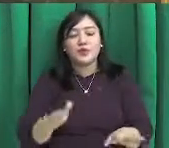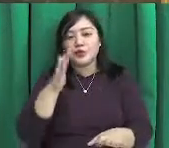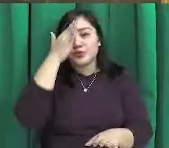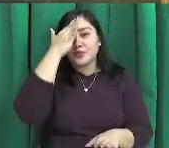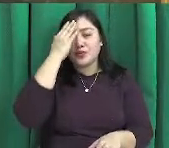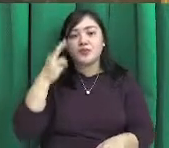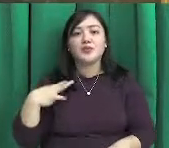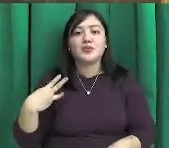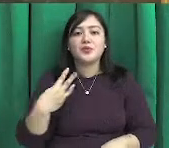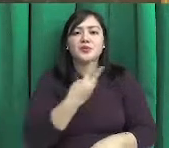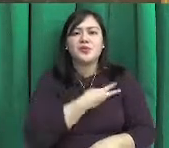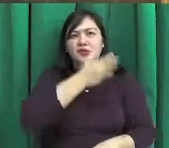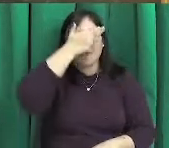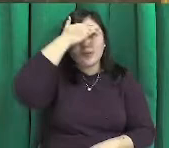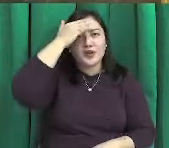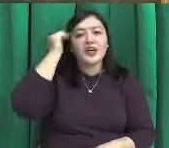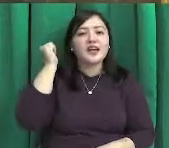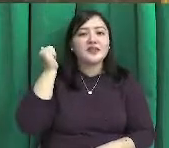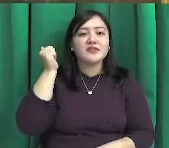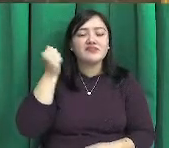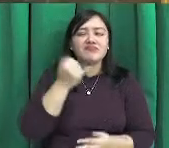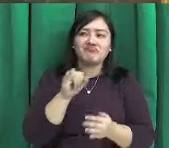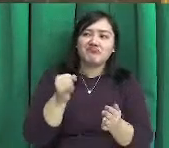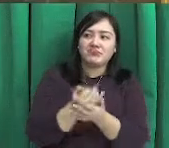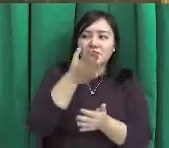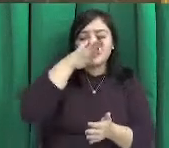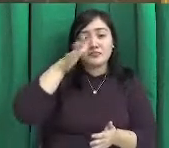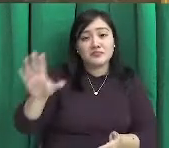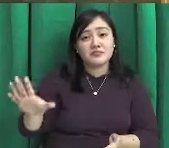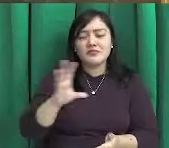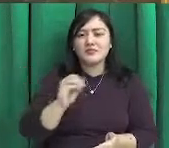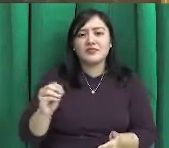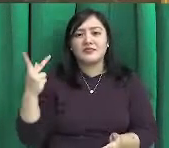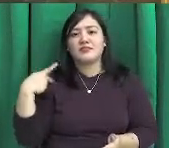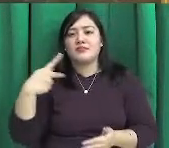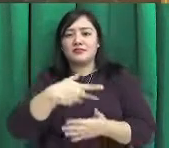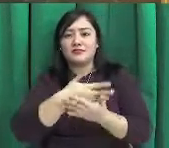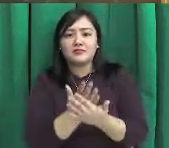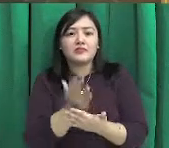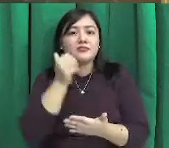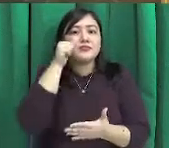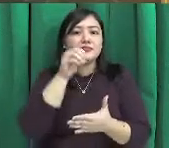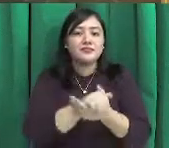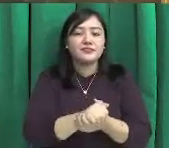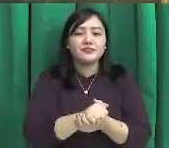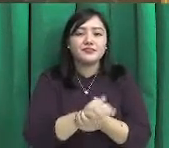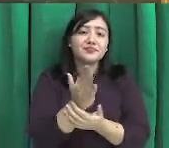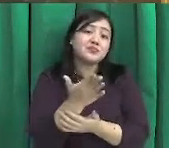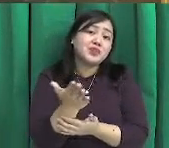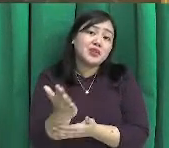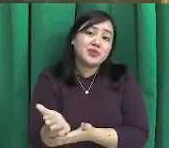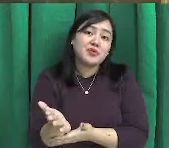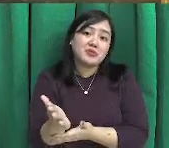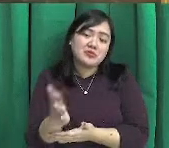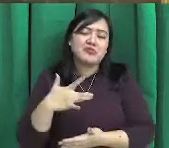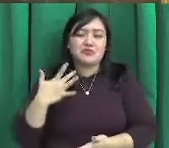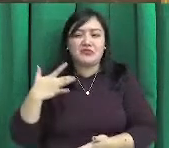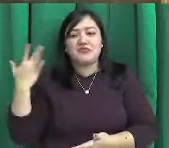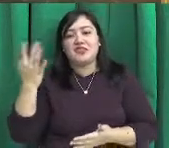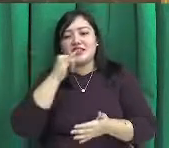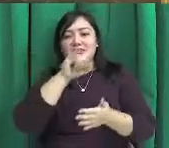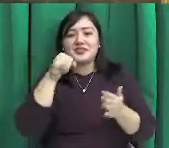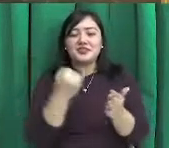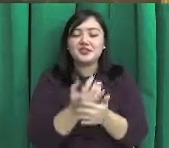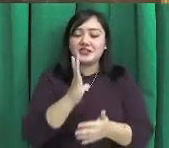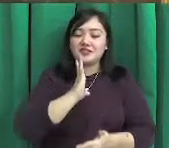po natin. At minsan may mga nanay na rin, mga asawang babae, na, you know, napapalagay na. At tawag nga po nila doon,